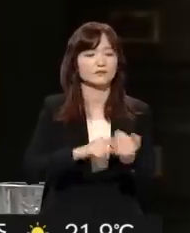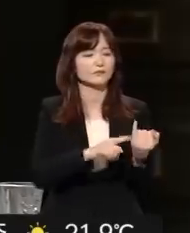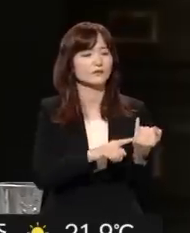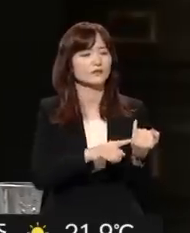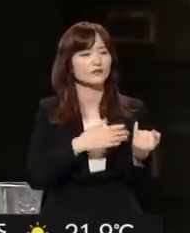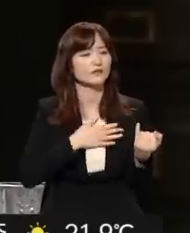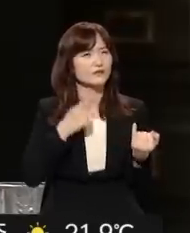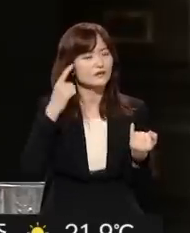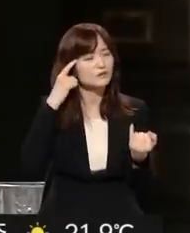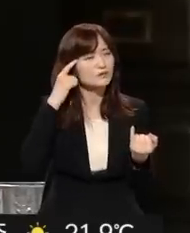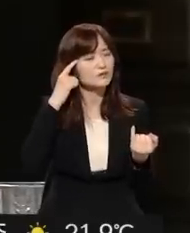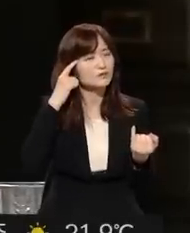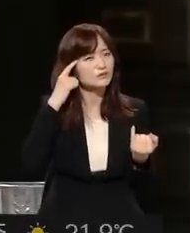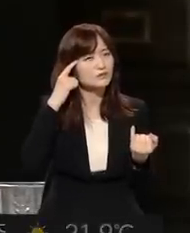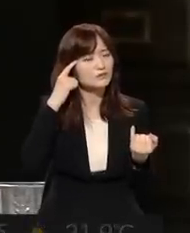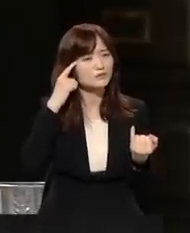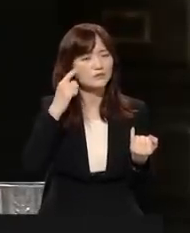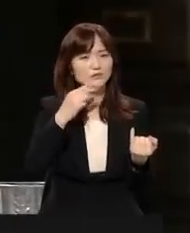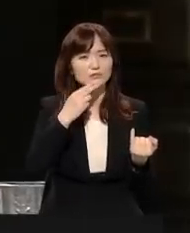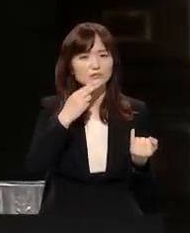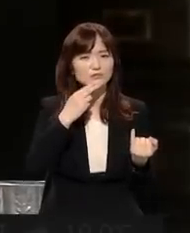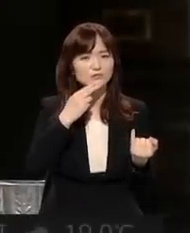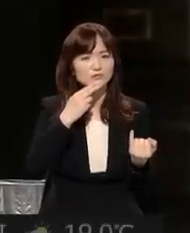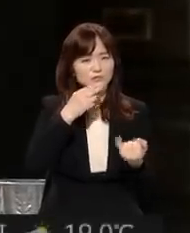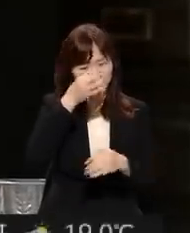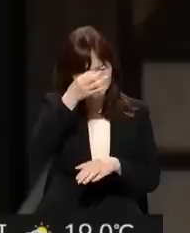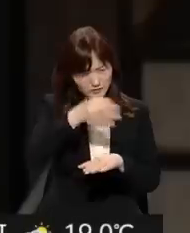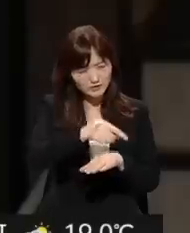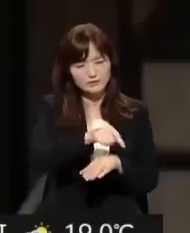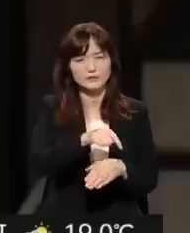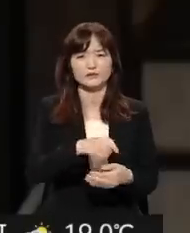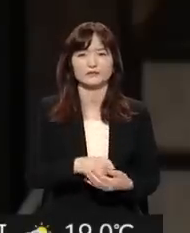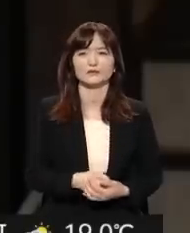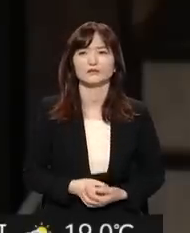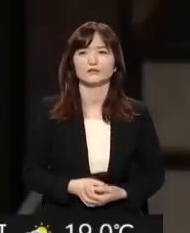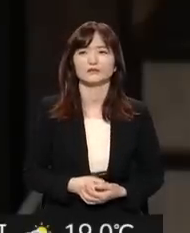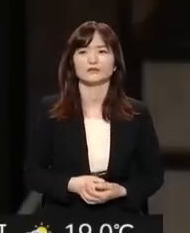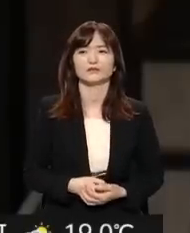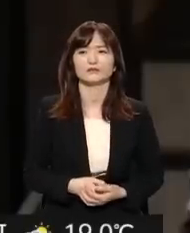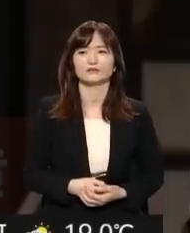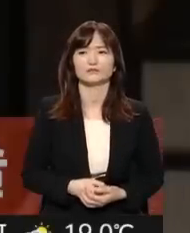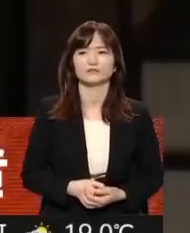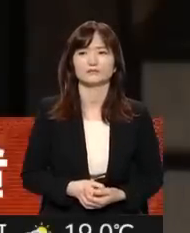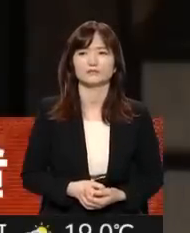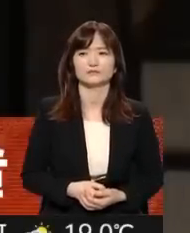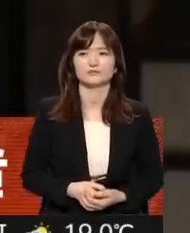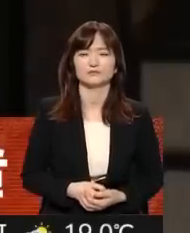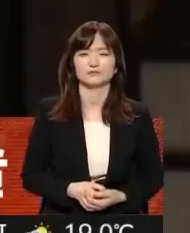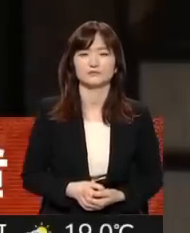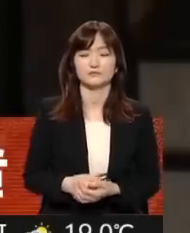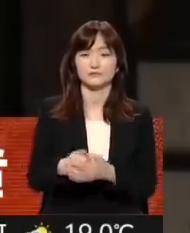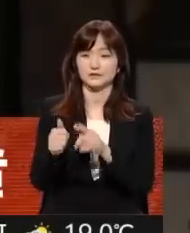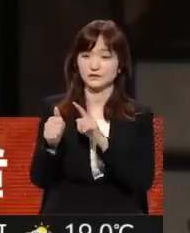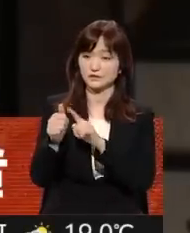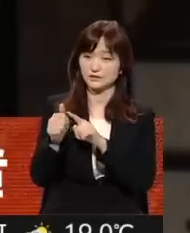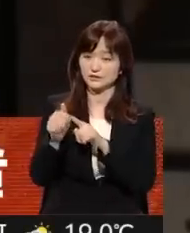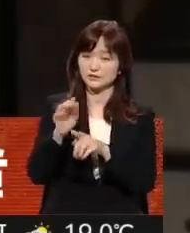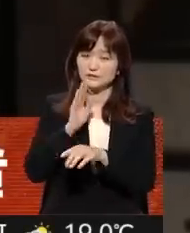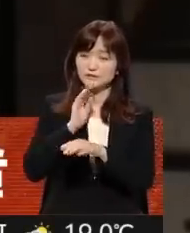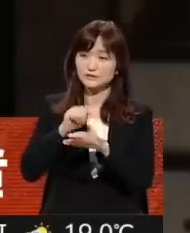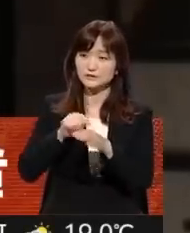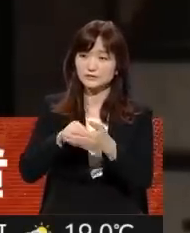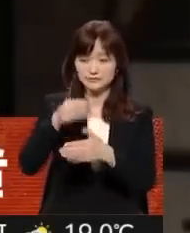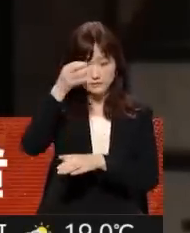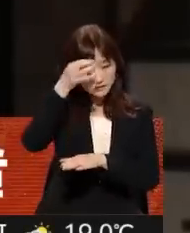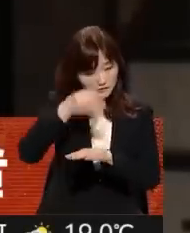뭐 이런 거라도 한대요, 그럼? 이게 전형적인 레파토리에 해당됩니다. 모르겠습니다. 뭐 이분은 정말로 진심의 어떤